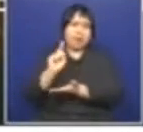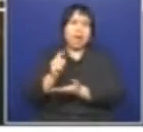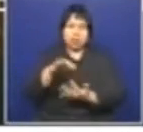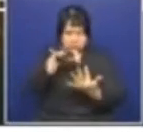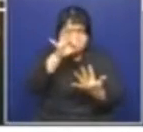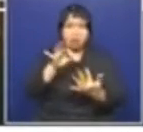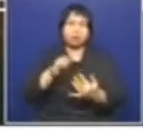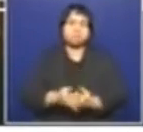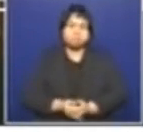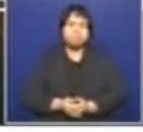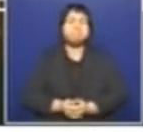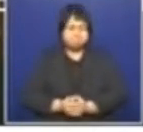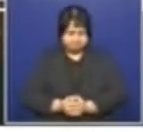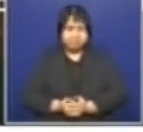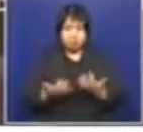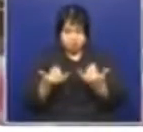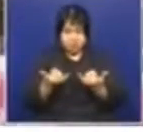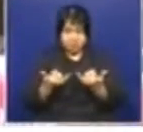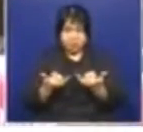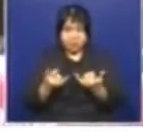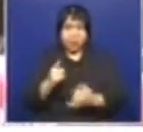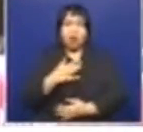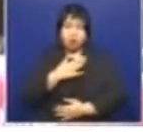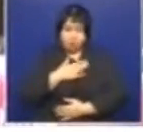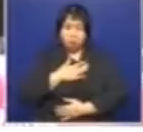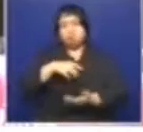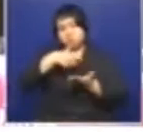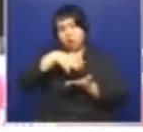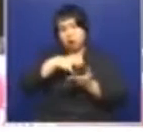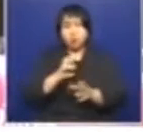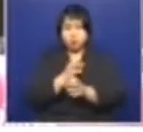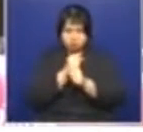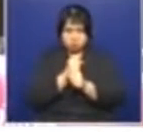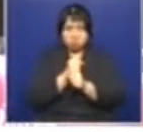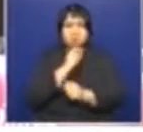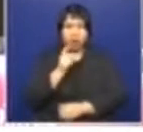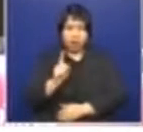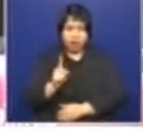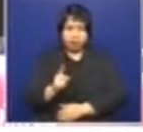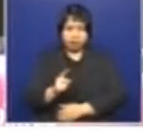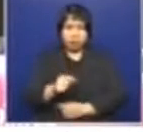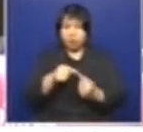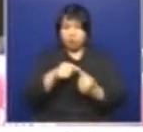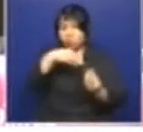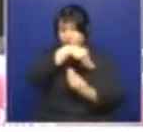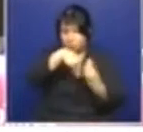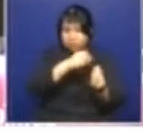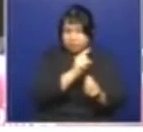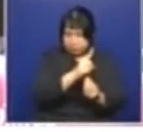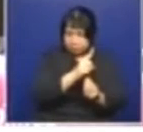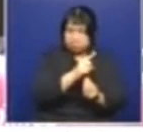าละท่านประธานที่เคารพครับผมบรรยายมาสรุปสั้นๆว่าเศรษฐกิจมันเป็นผ